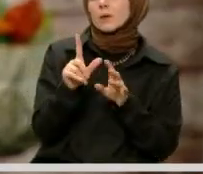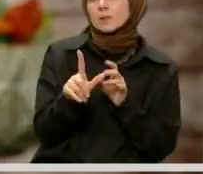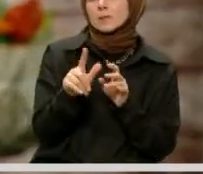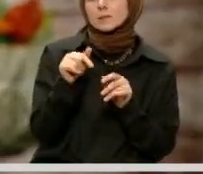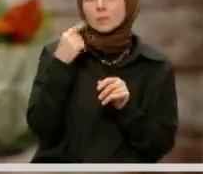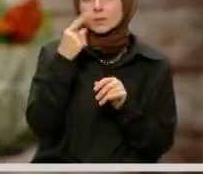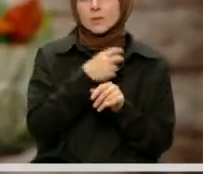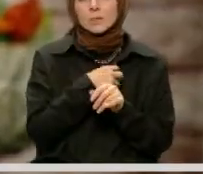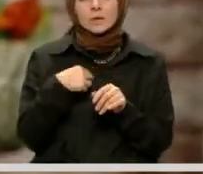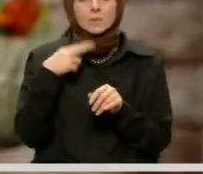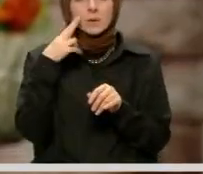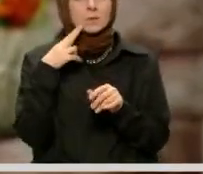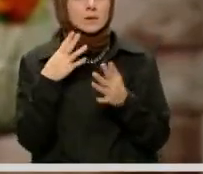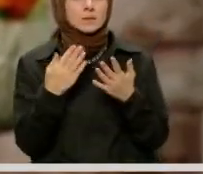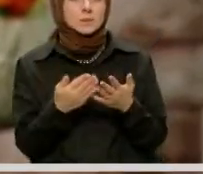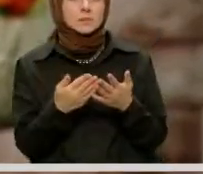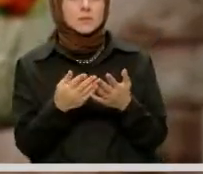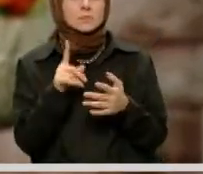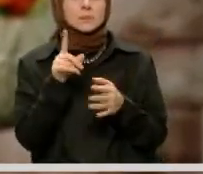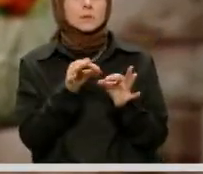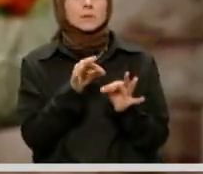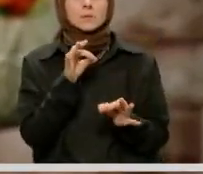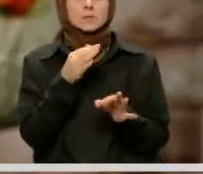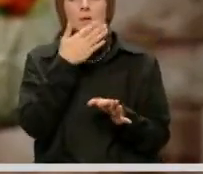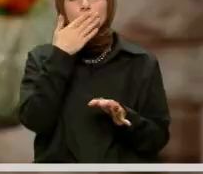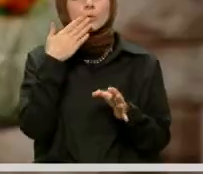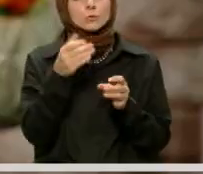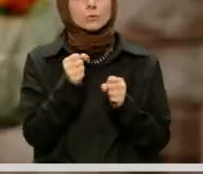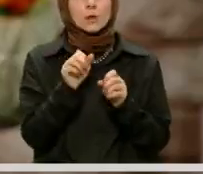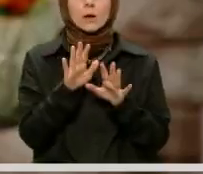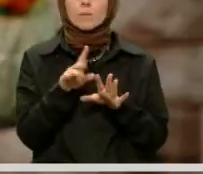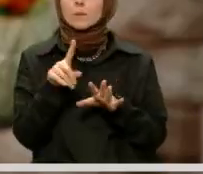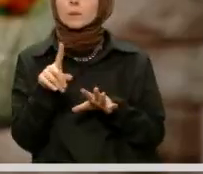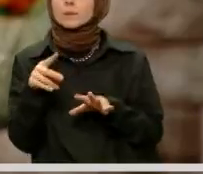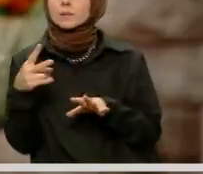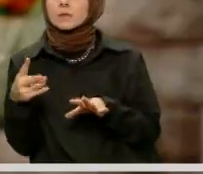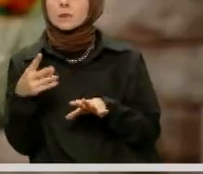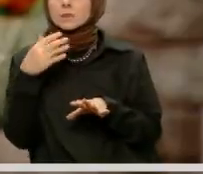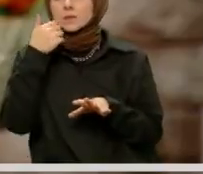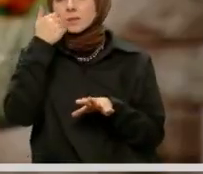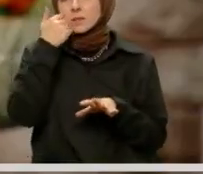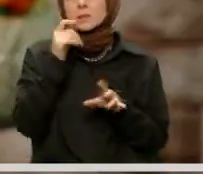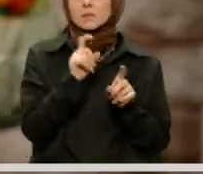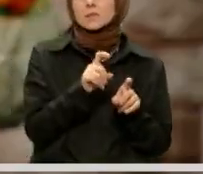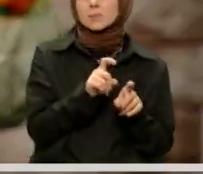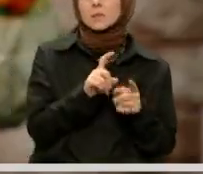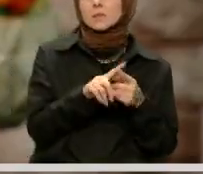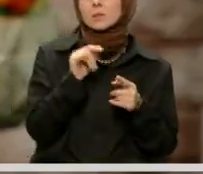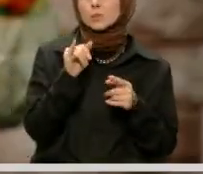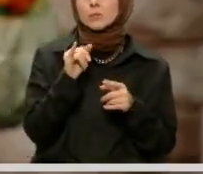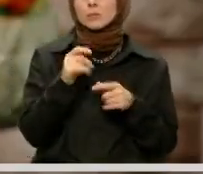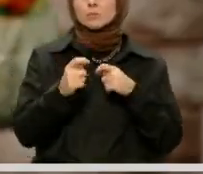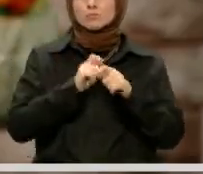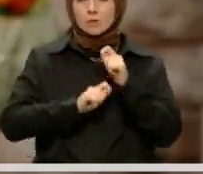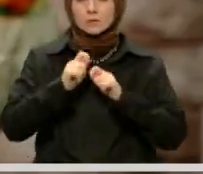de zaten bir kimse oruç tutar fakat bir taraftan yalana, gıybete, kötü söze, kötü davranışlara devam